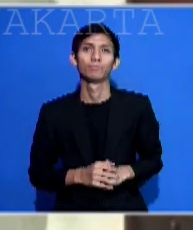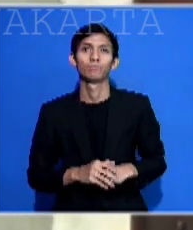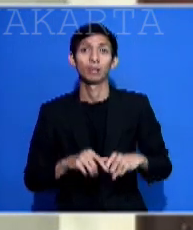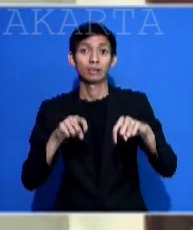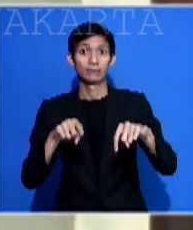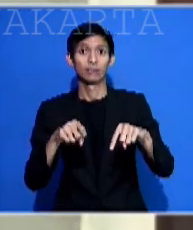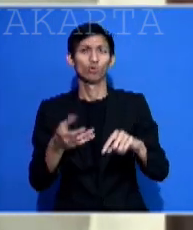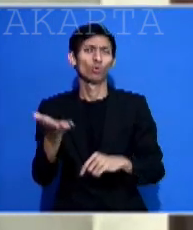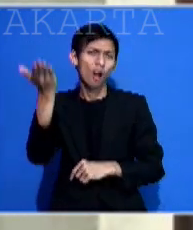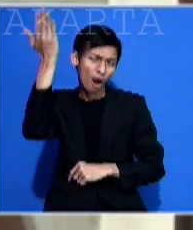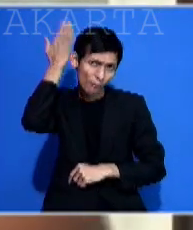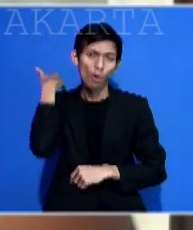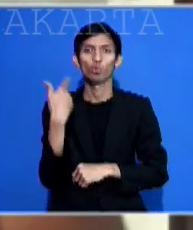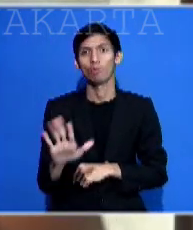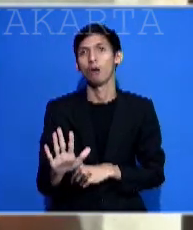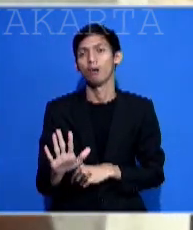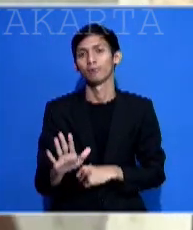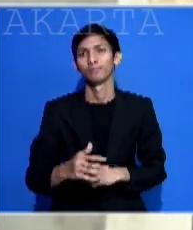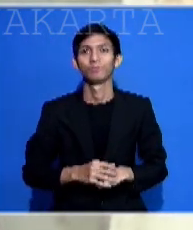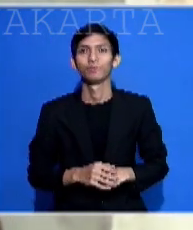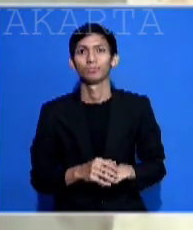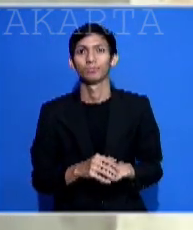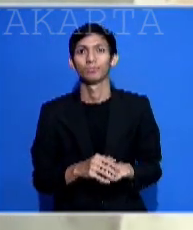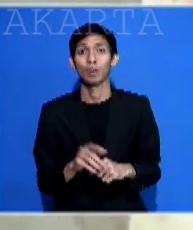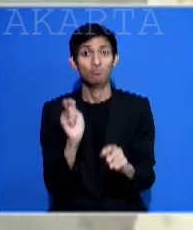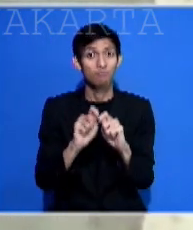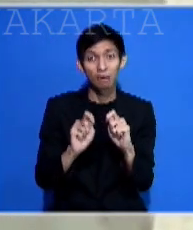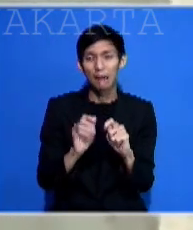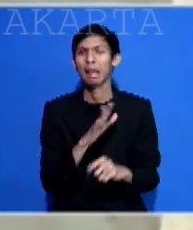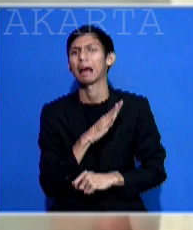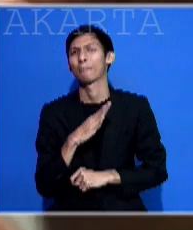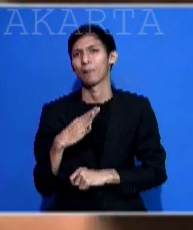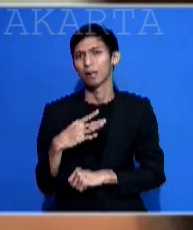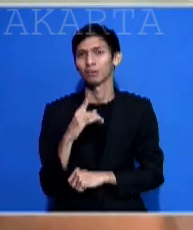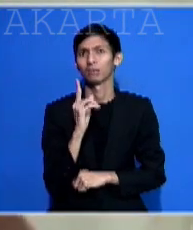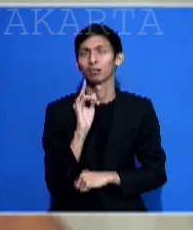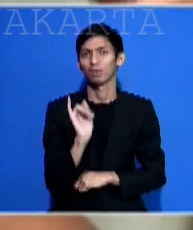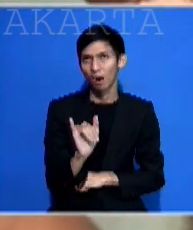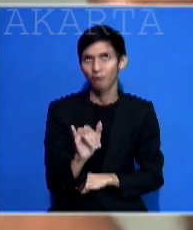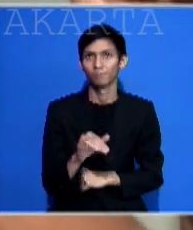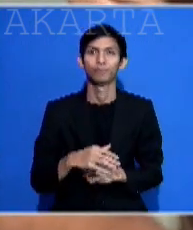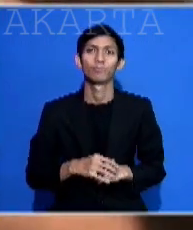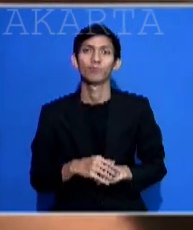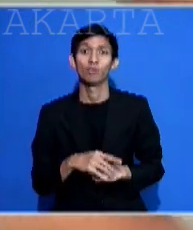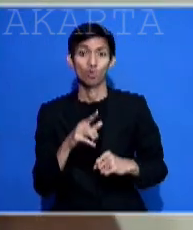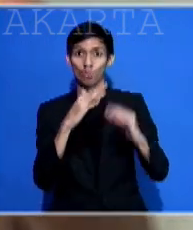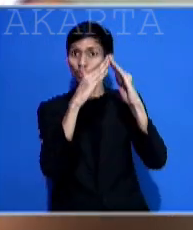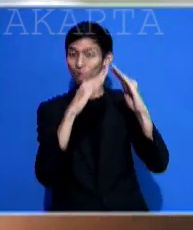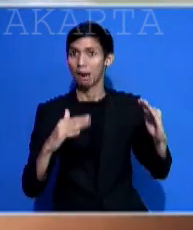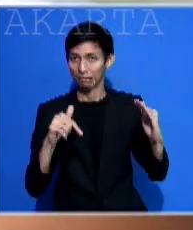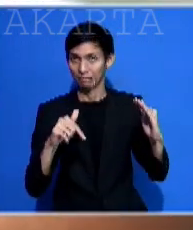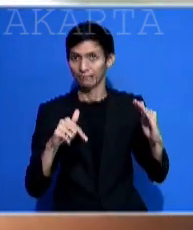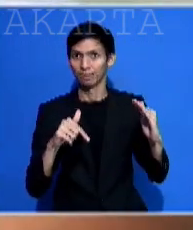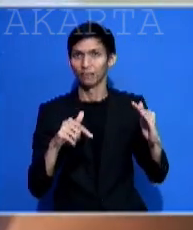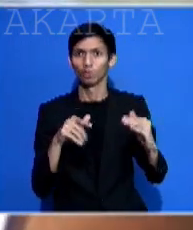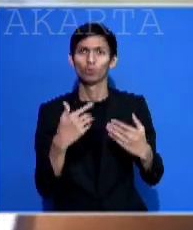Enggak enak merubah-erubah konstruksinya berarti yang lama n iya iya ada gunung-gunungnya sama belandar-belandar yang